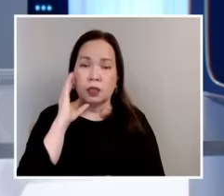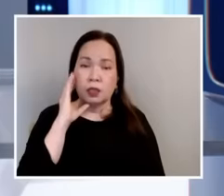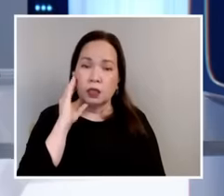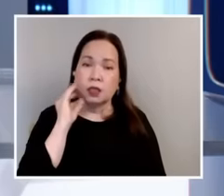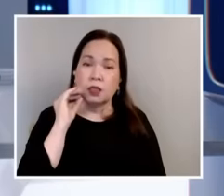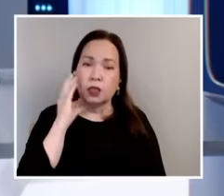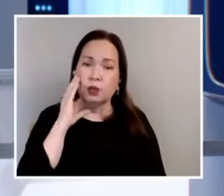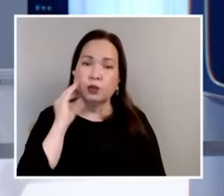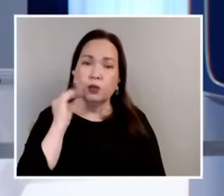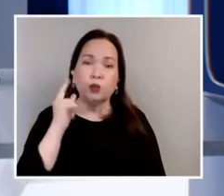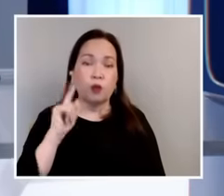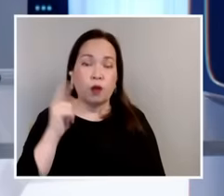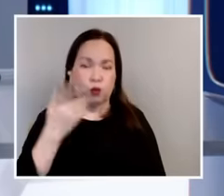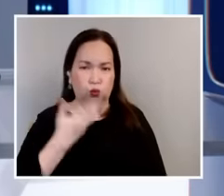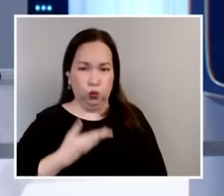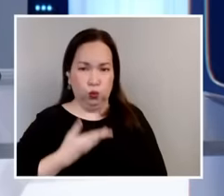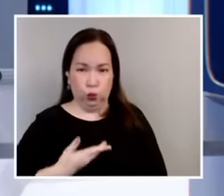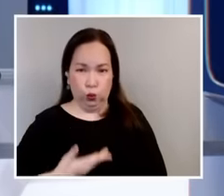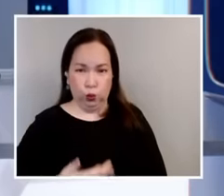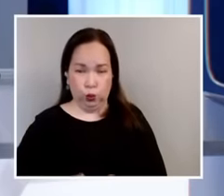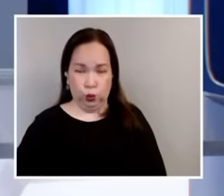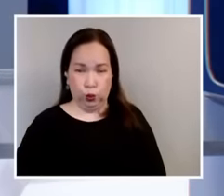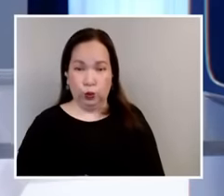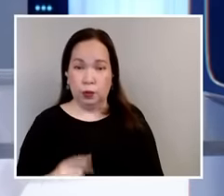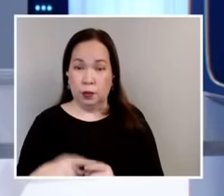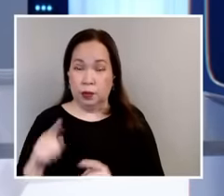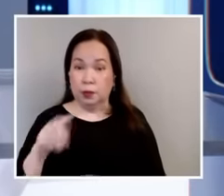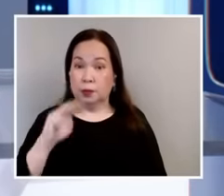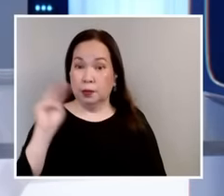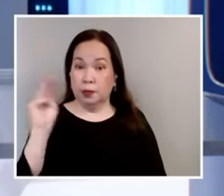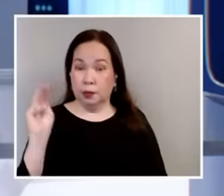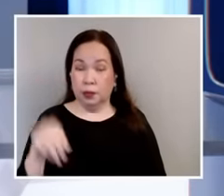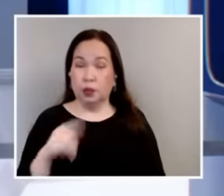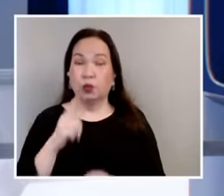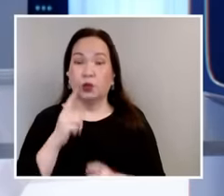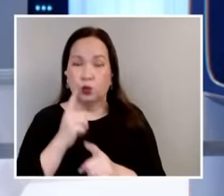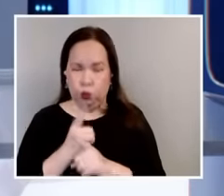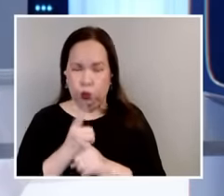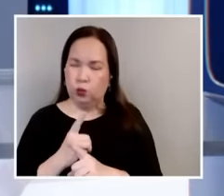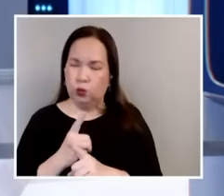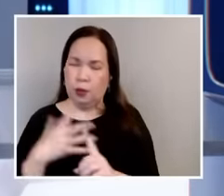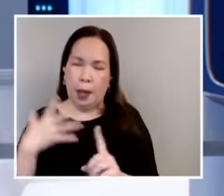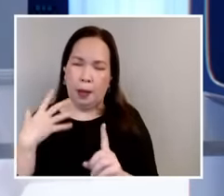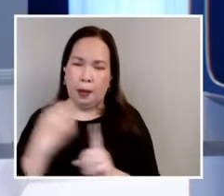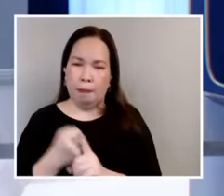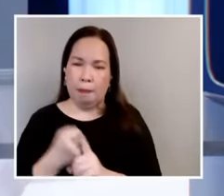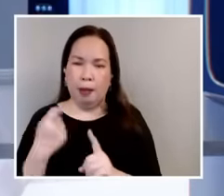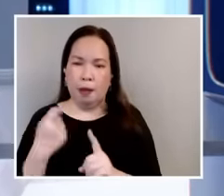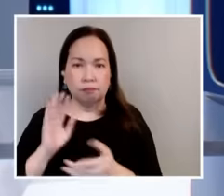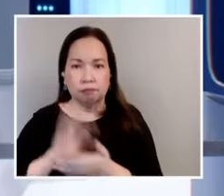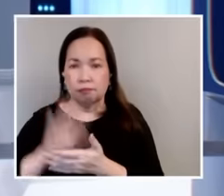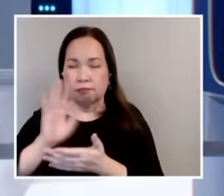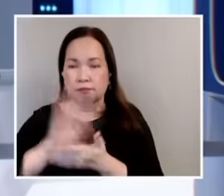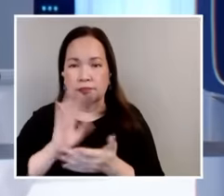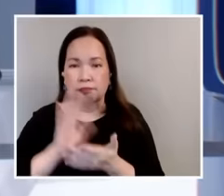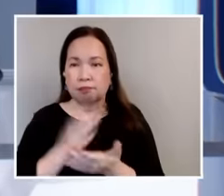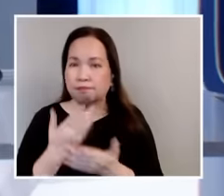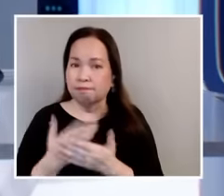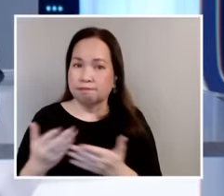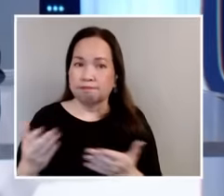gutom. Maliban lamang sa Metro Manila na pangunahin naman ang apektado ng pagtaas ng presyo ng mga